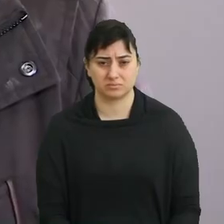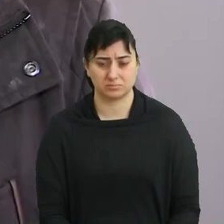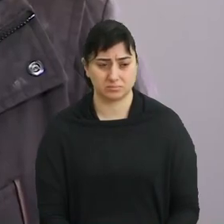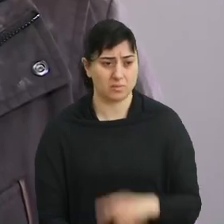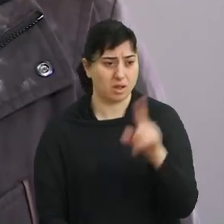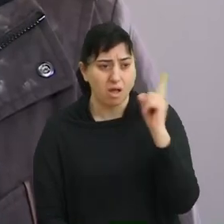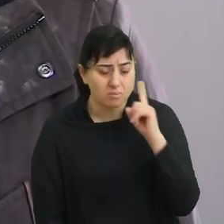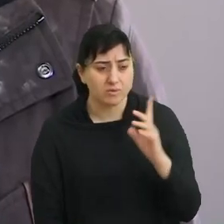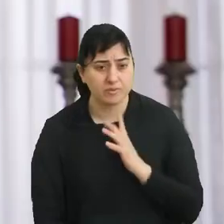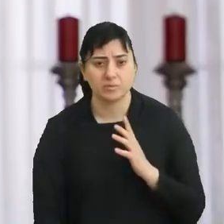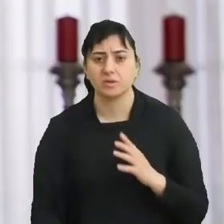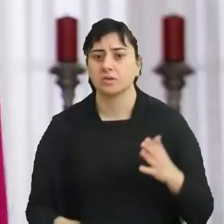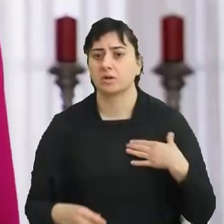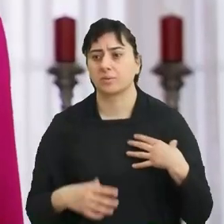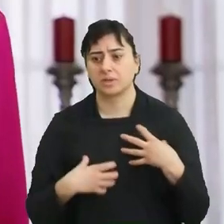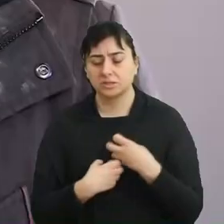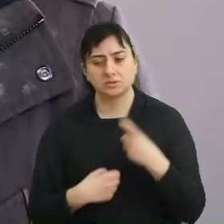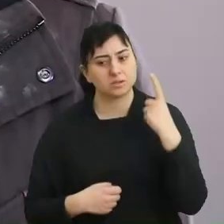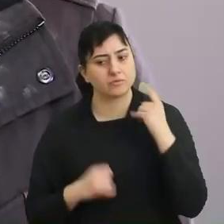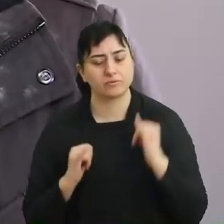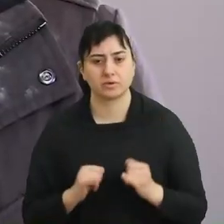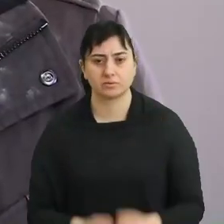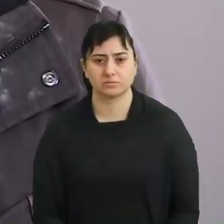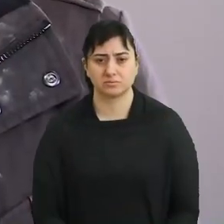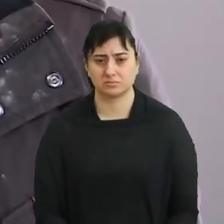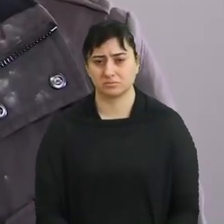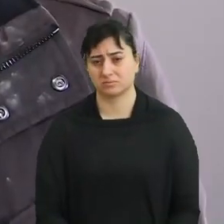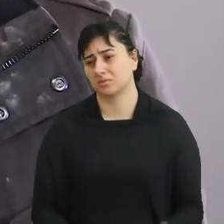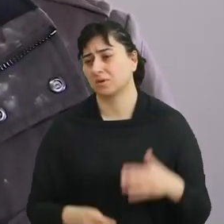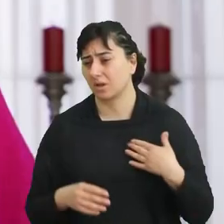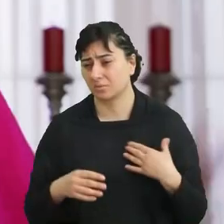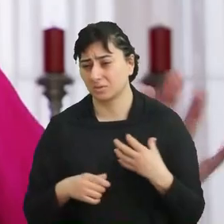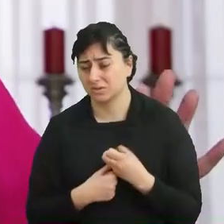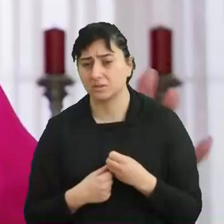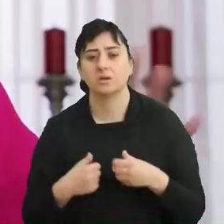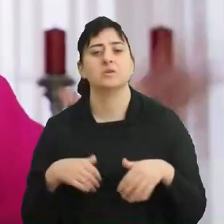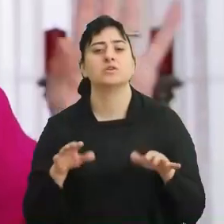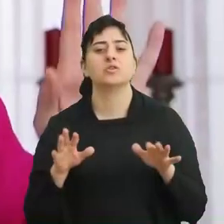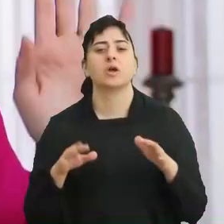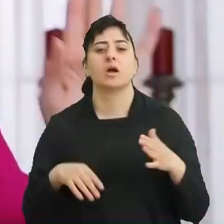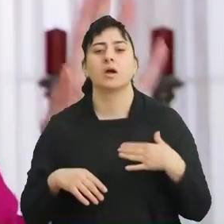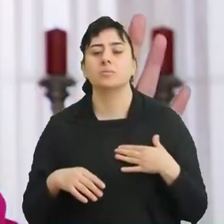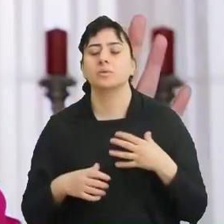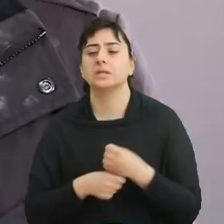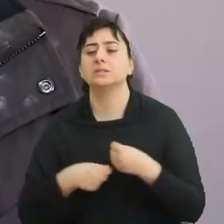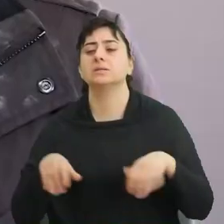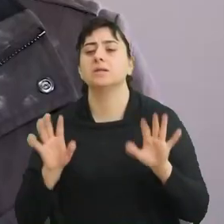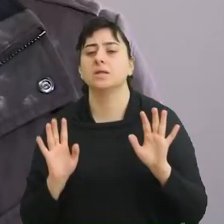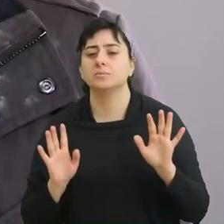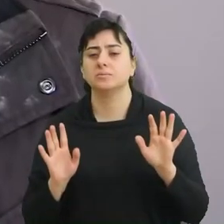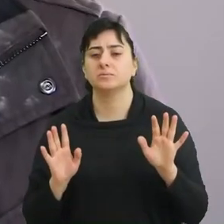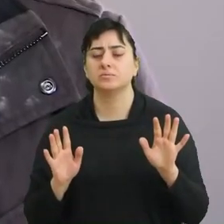oldu ha. Kalp krizi geçirdi sandık. Yok artık, kalp krizi mi? Yok yok. Kalp krizi falan değilmiş